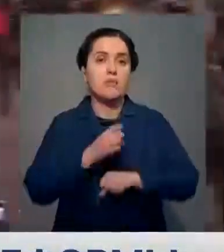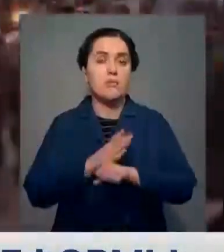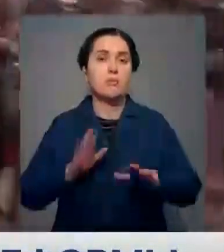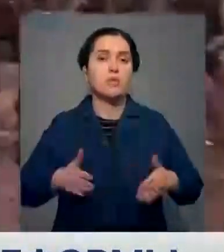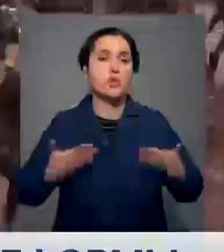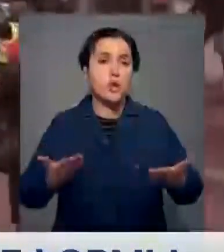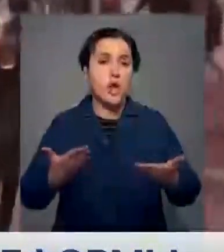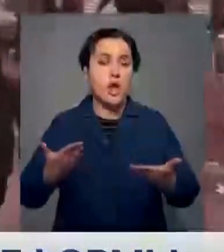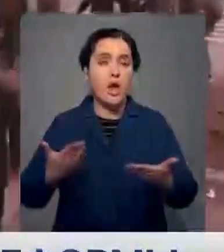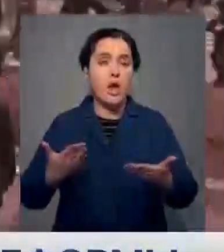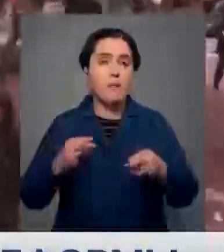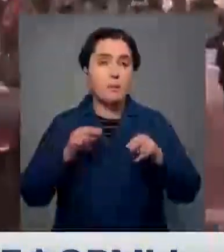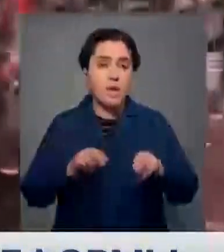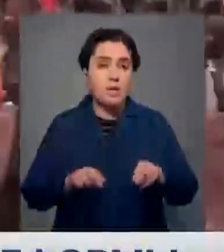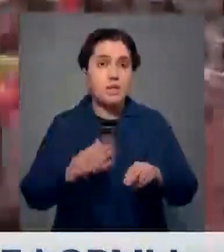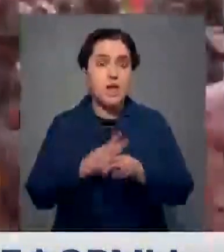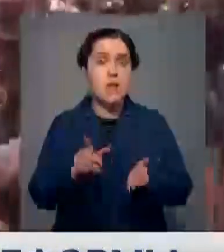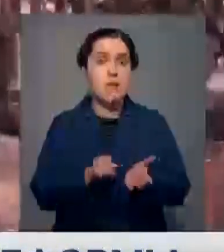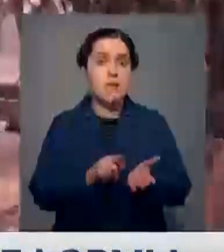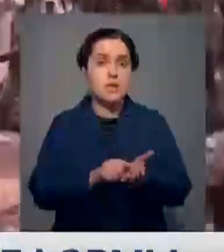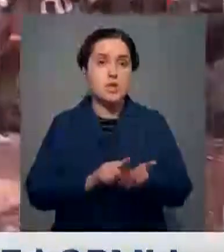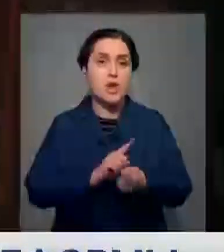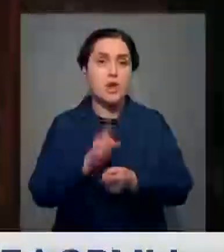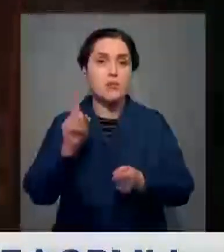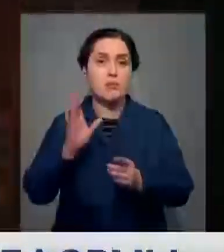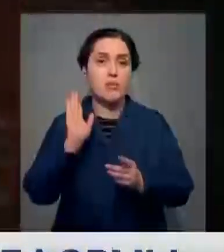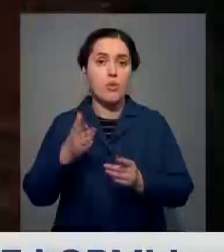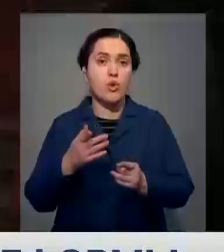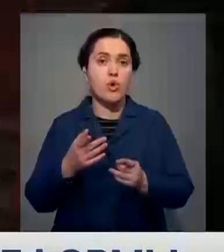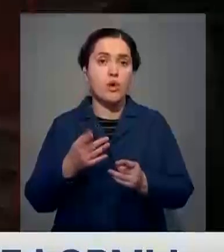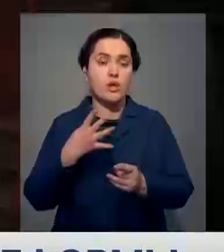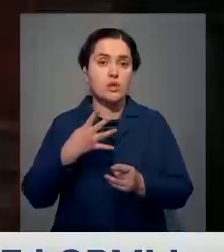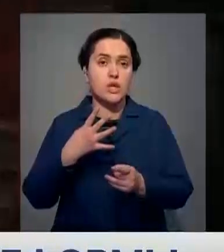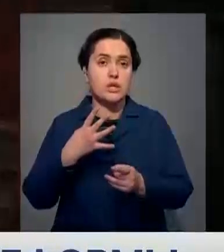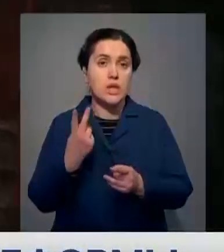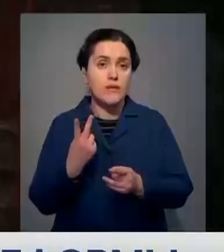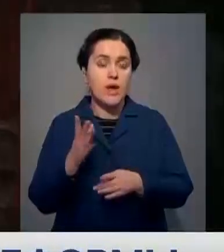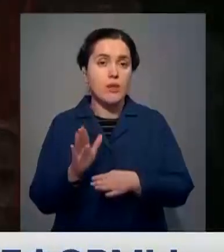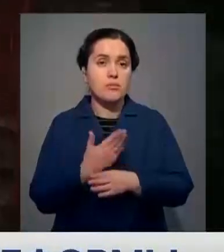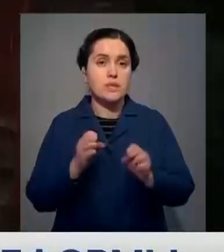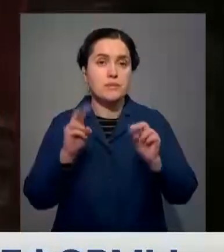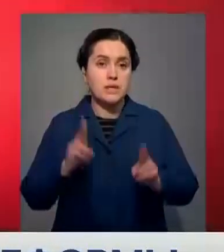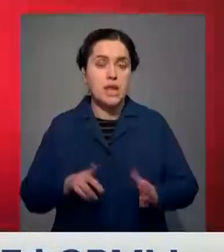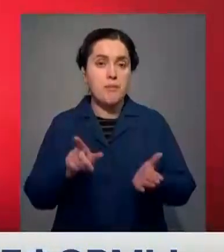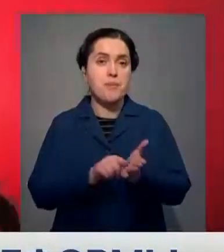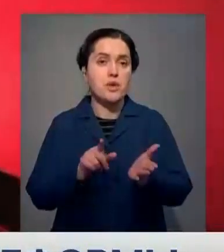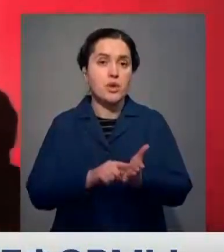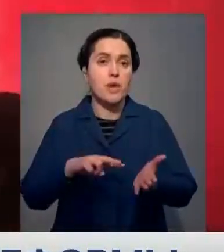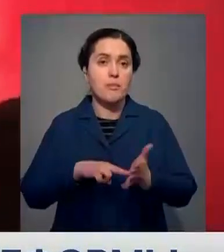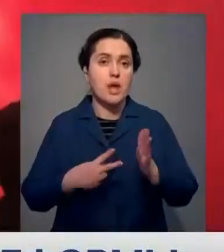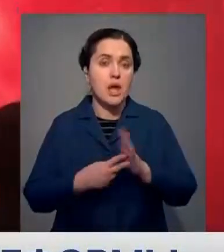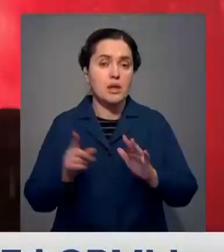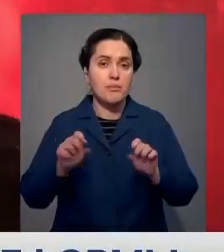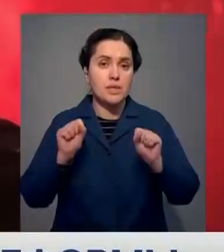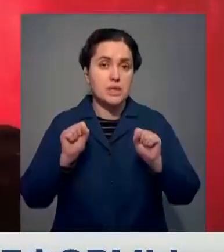стала предложенная Макроном универсальная пенсионная реформа, которая предусматривает упразднение 42 специальных пенсионных